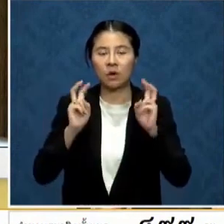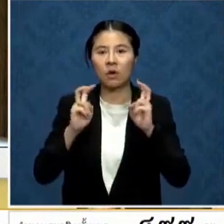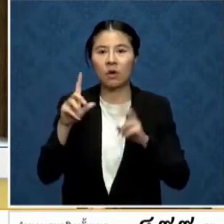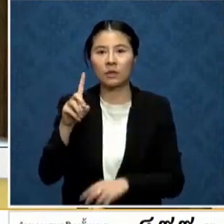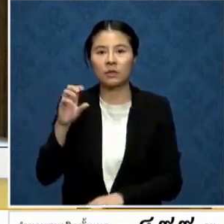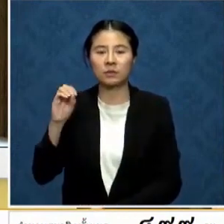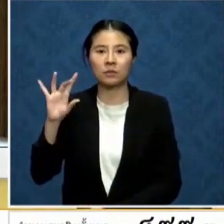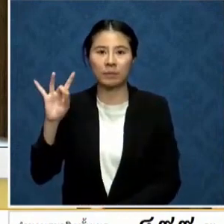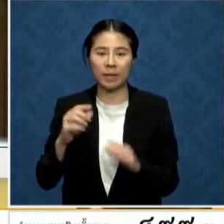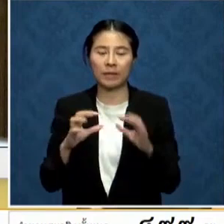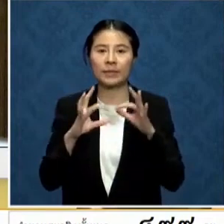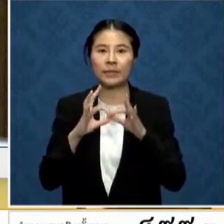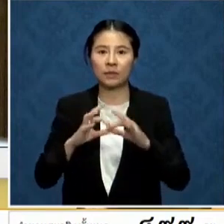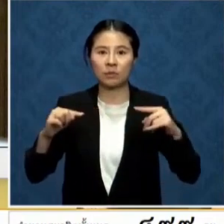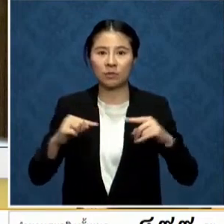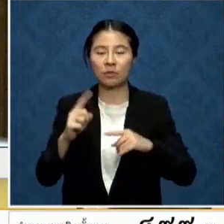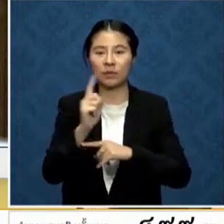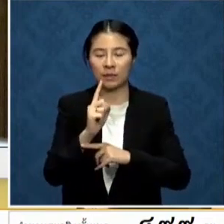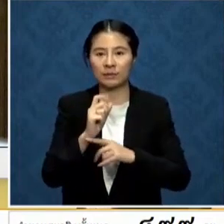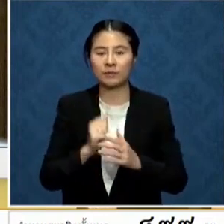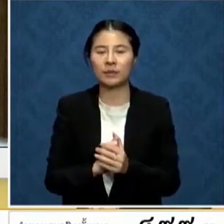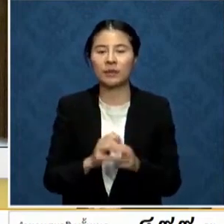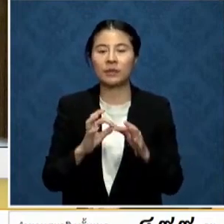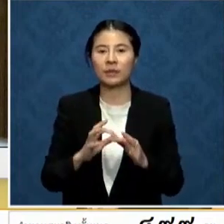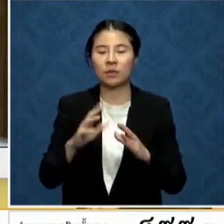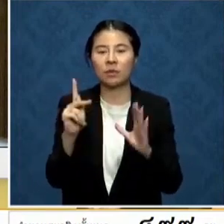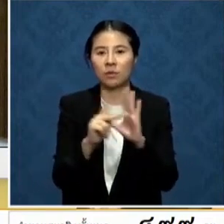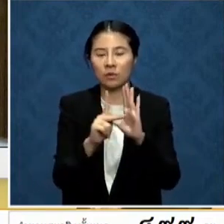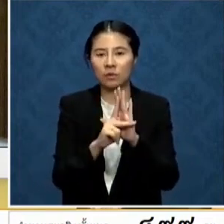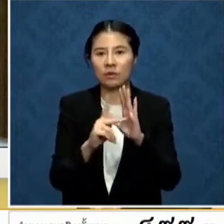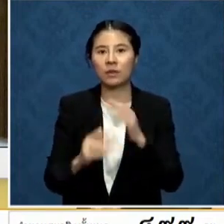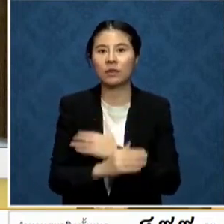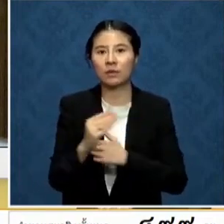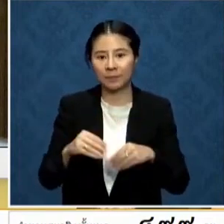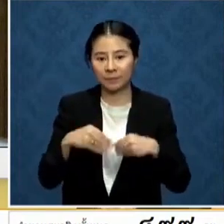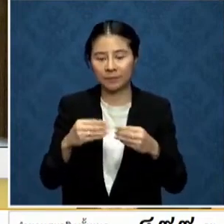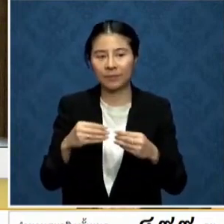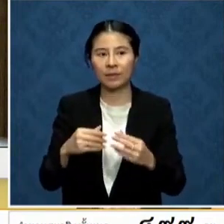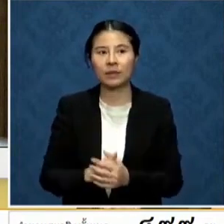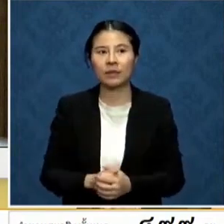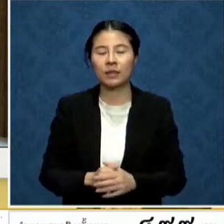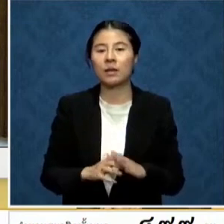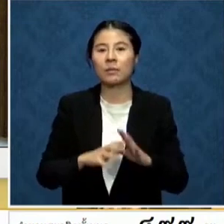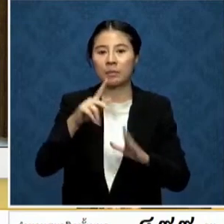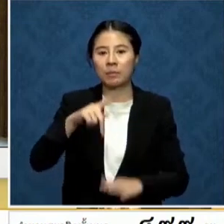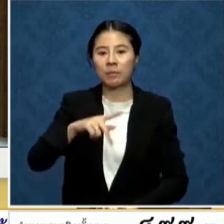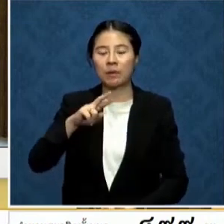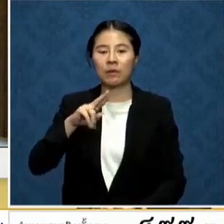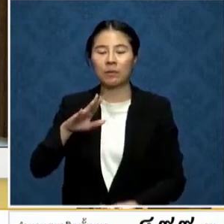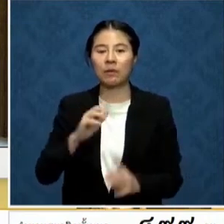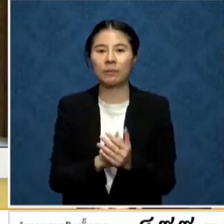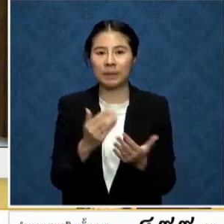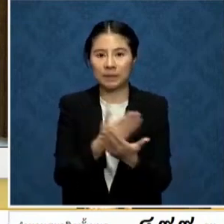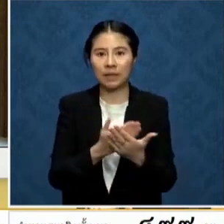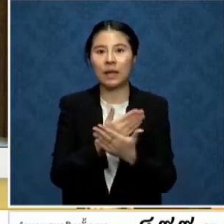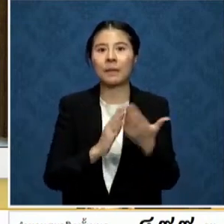ข้องกับอะไรครับ 138นะครับเป็นข้อบังคับที่เปิดช่องว่าหากมีการผ่านร่างพระราชบัญัติใดไปแล้วนะ